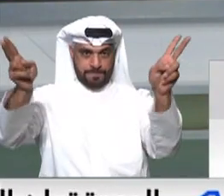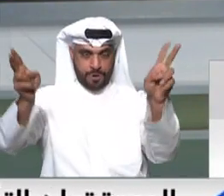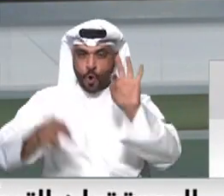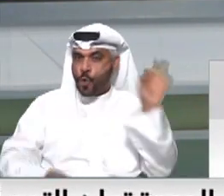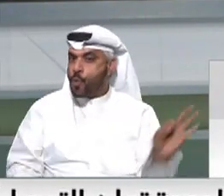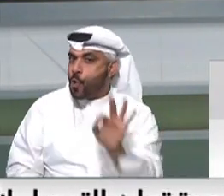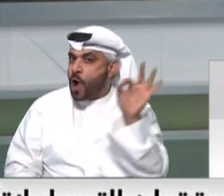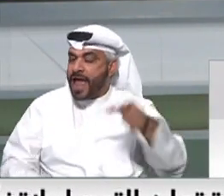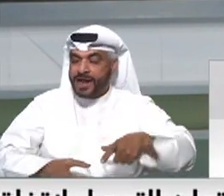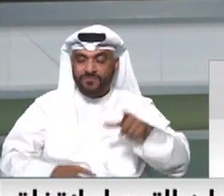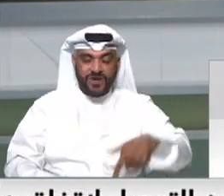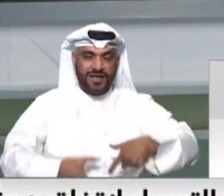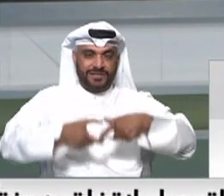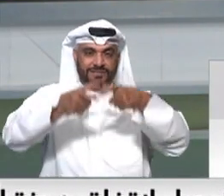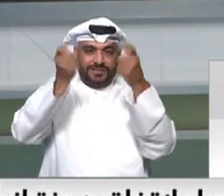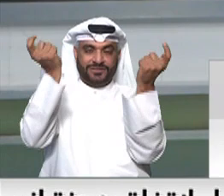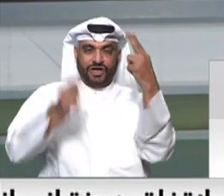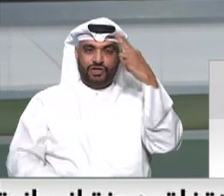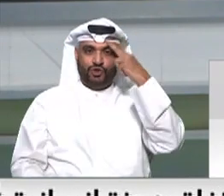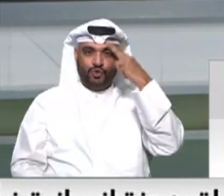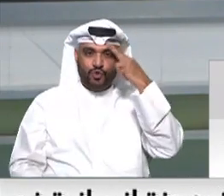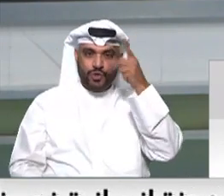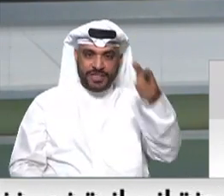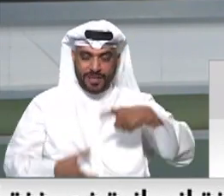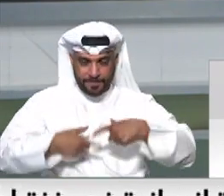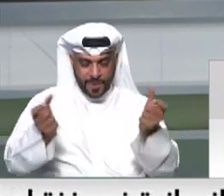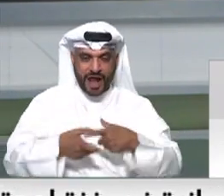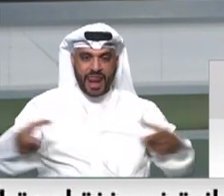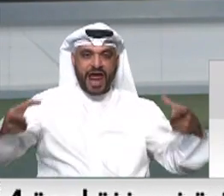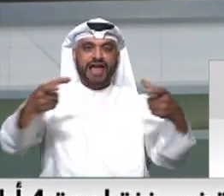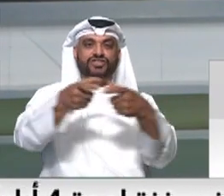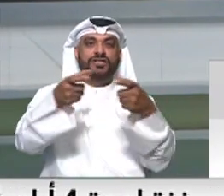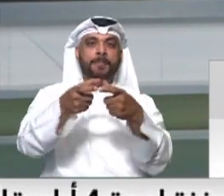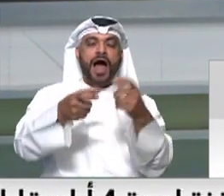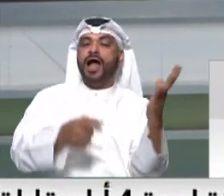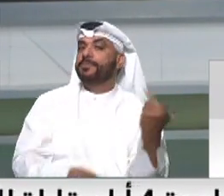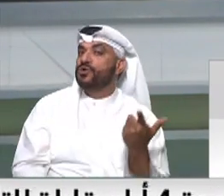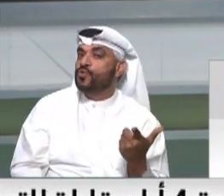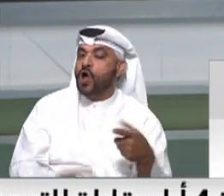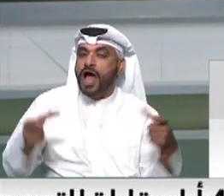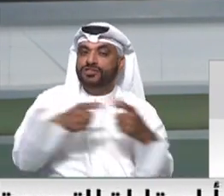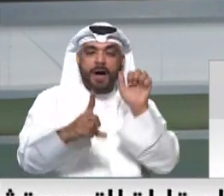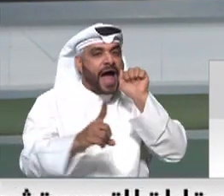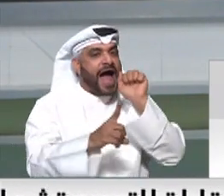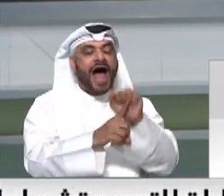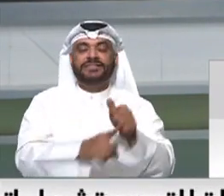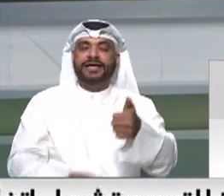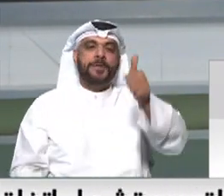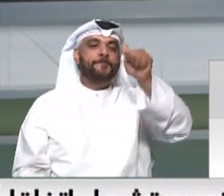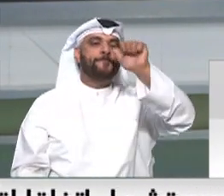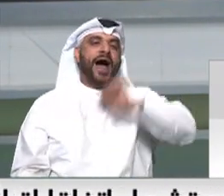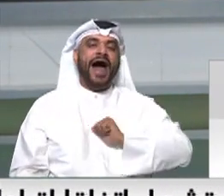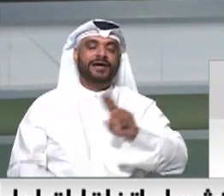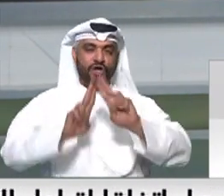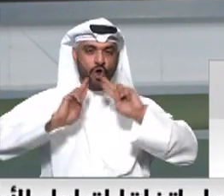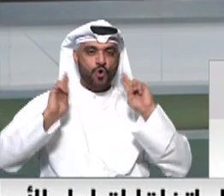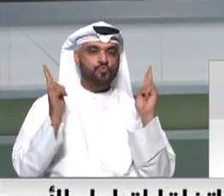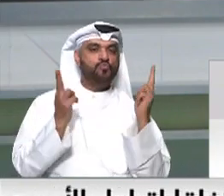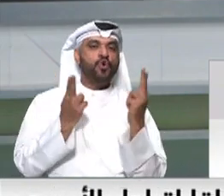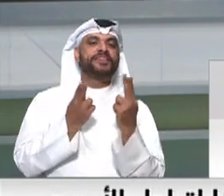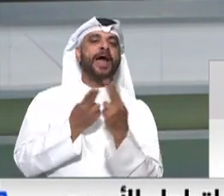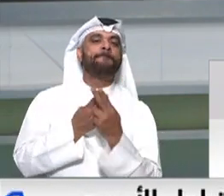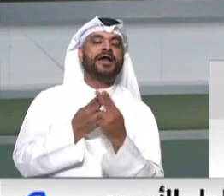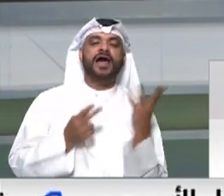الرياض أعمال الدورة 15 للمجلس الوزاري العربي للمياه والمؤتمر العربي 5 للمياه تحت